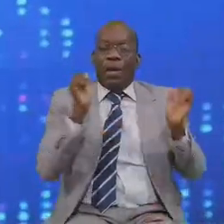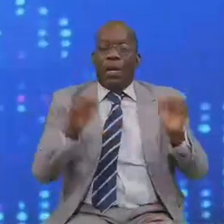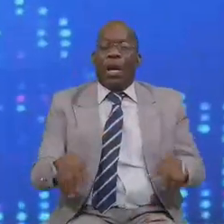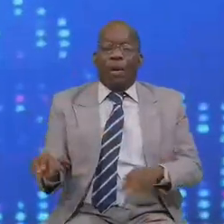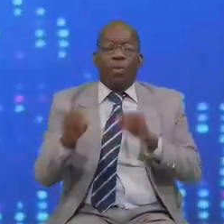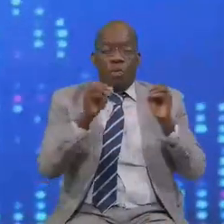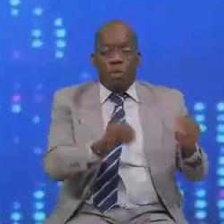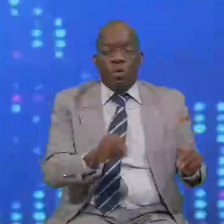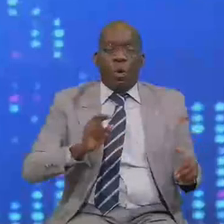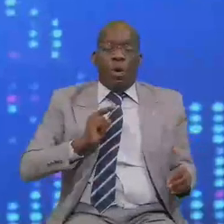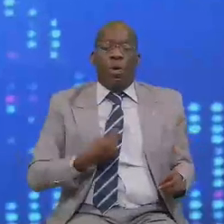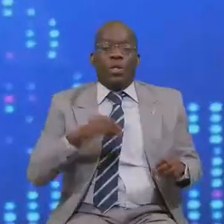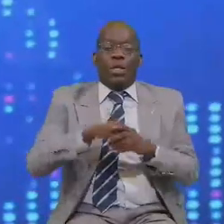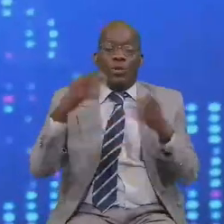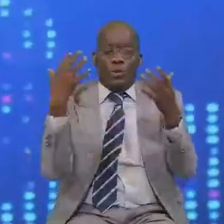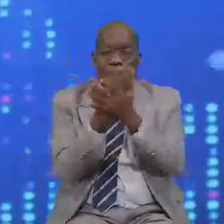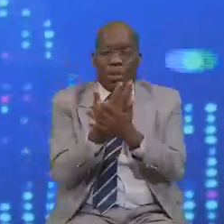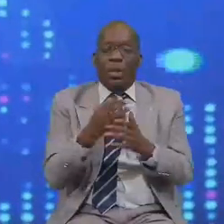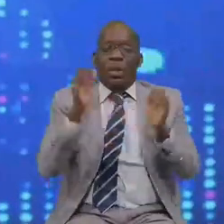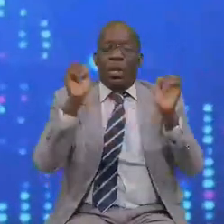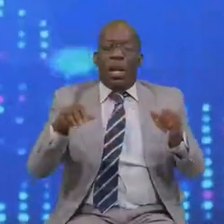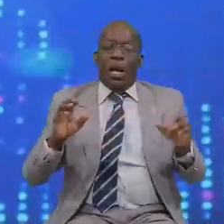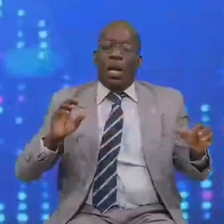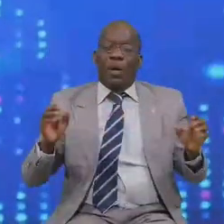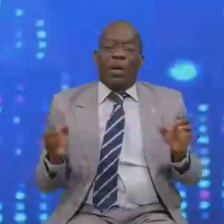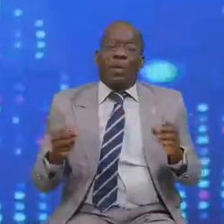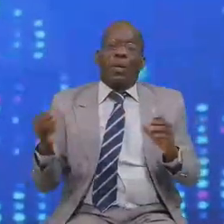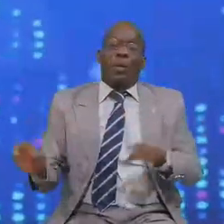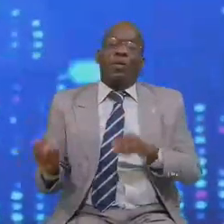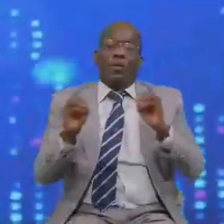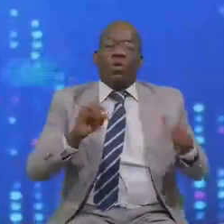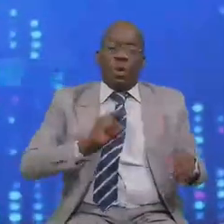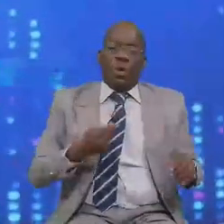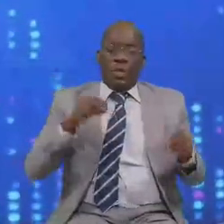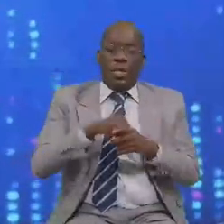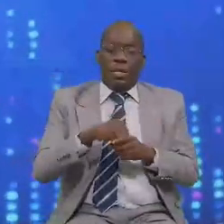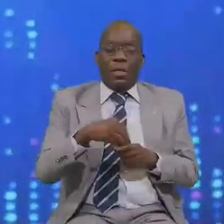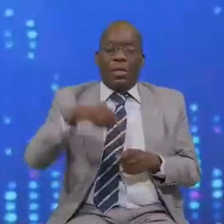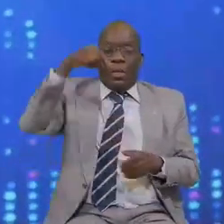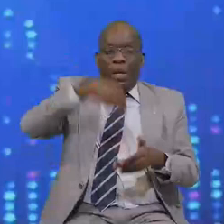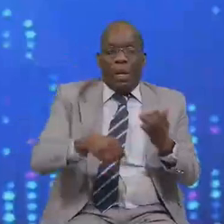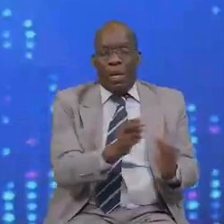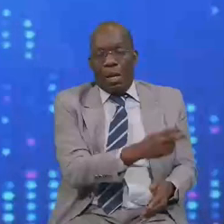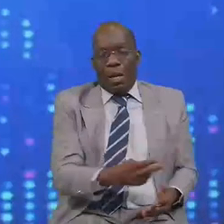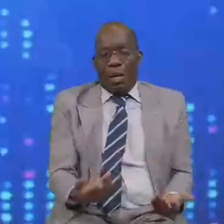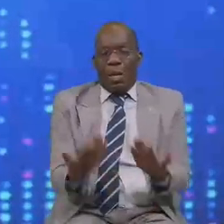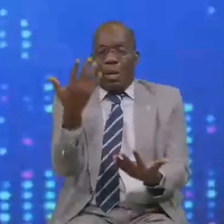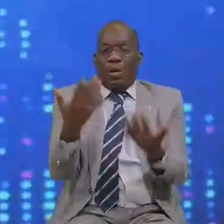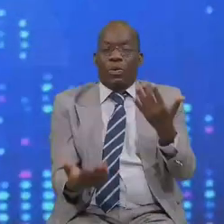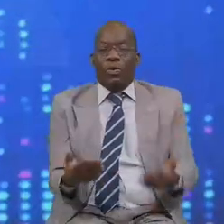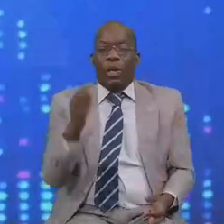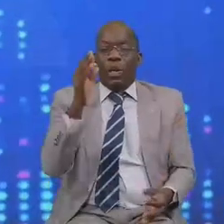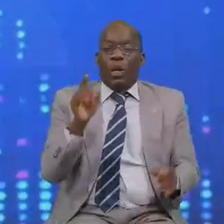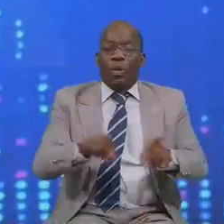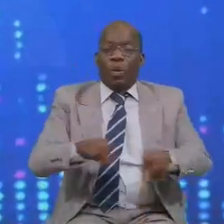nous conduire en prison, ça peut nous conduire dans la perdition en enfer. Si tu dis, ah, je